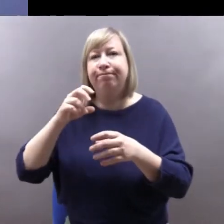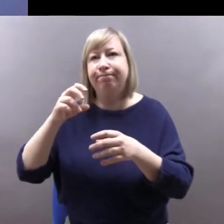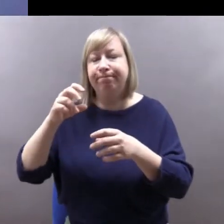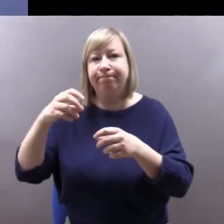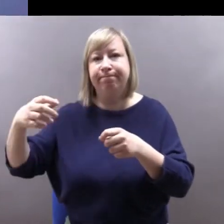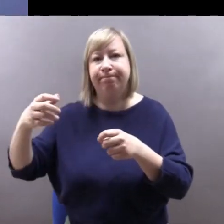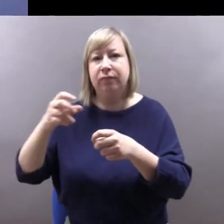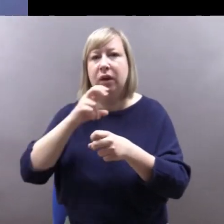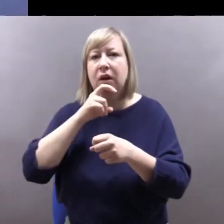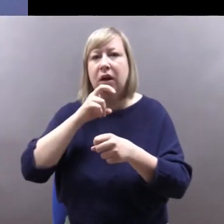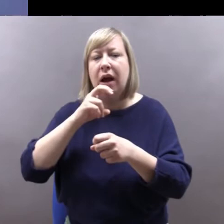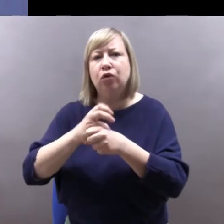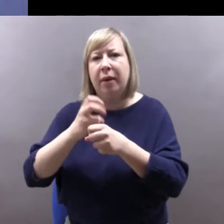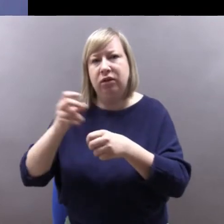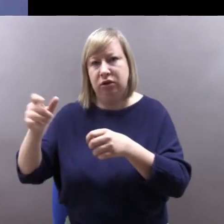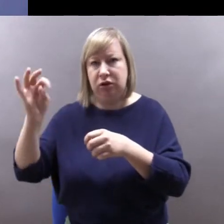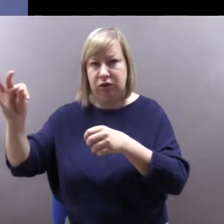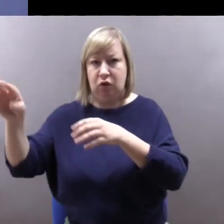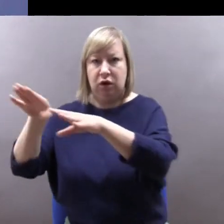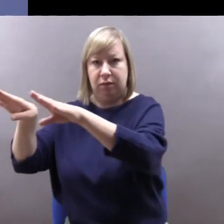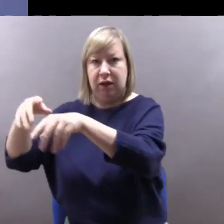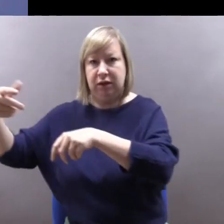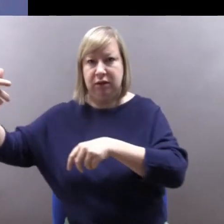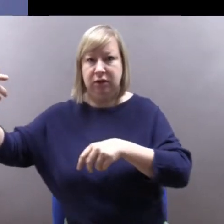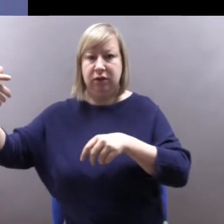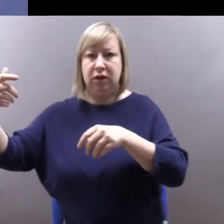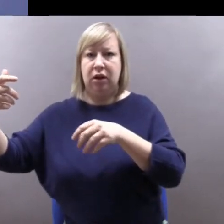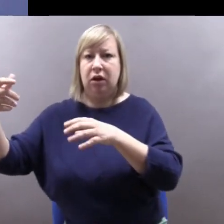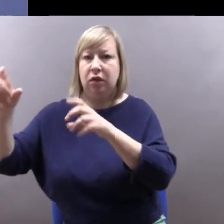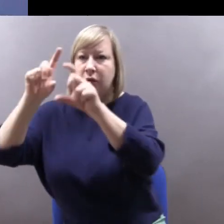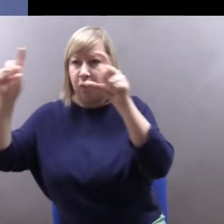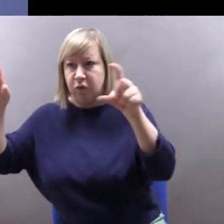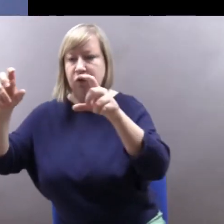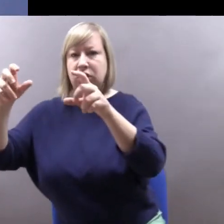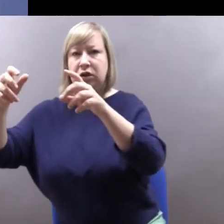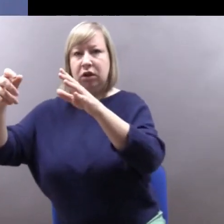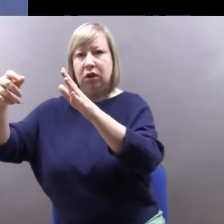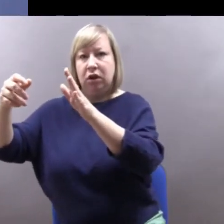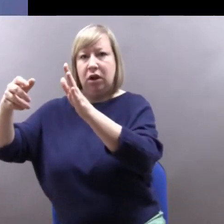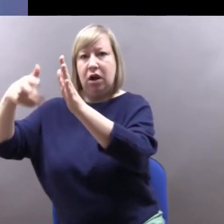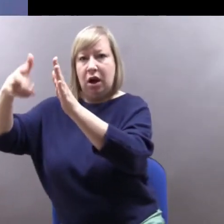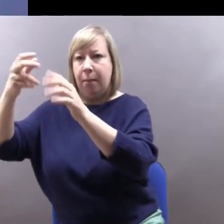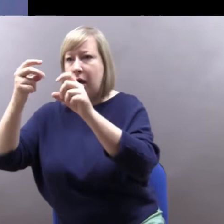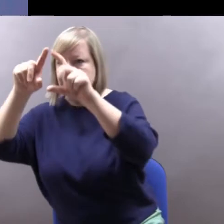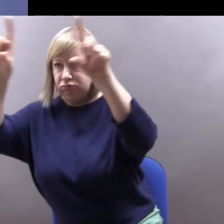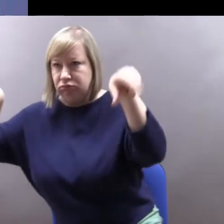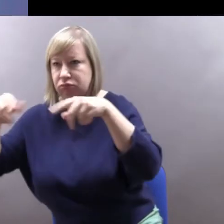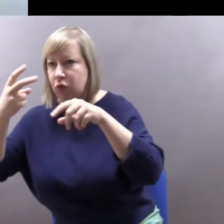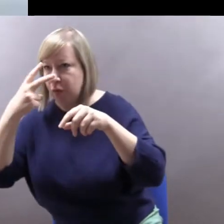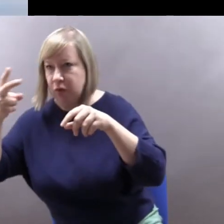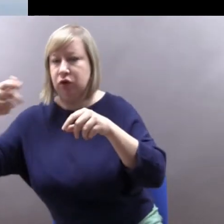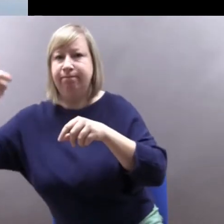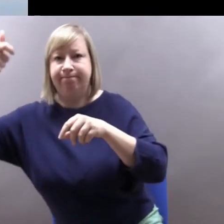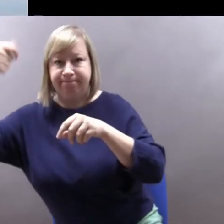zbiera człowieka, zamyka się, jedzie do góry. On to wszystko widzi na kamerze i